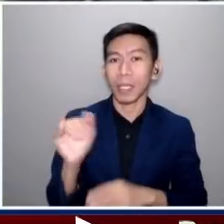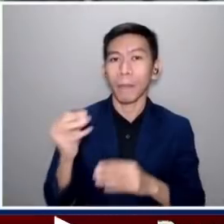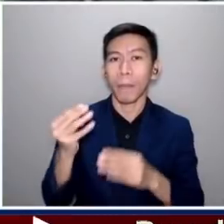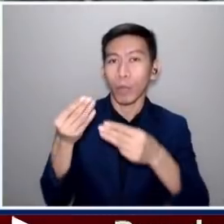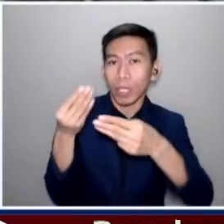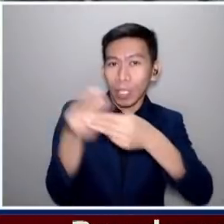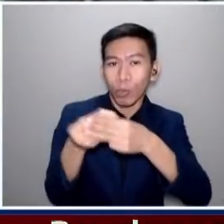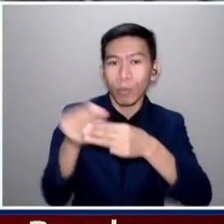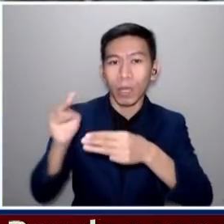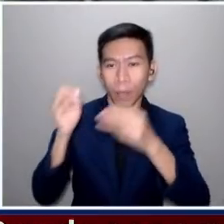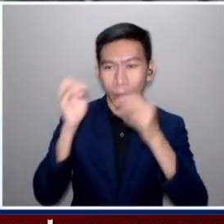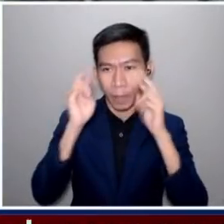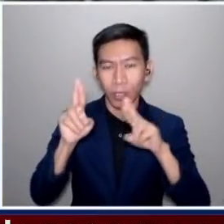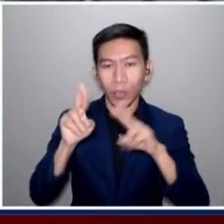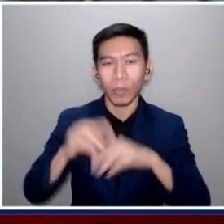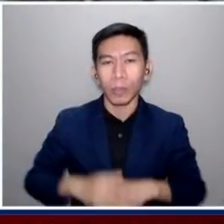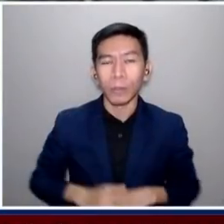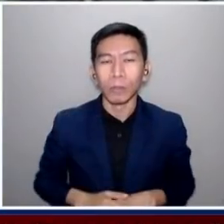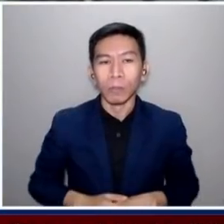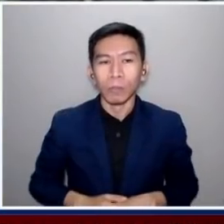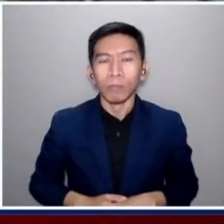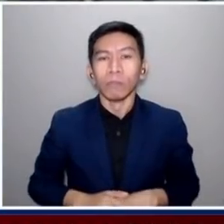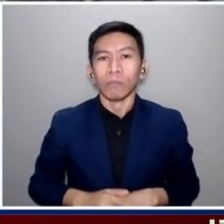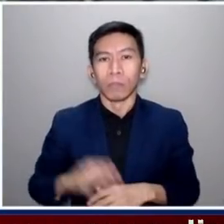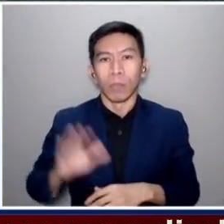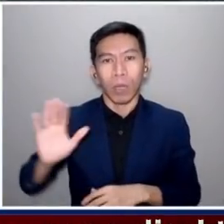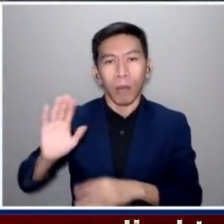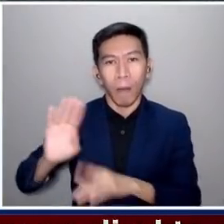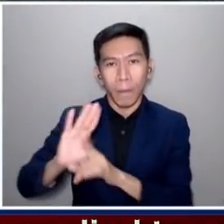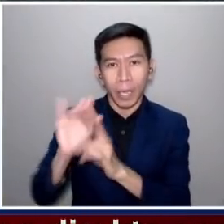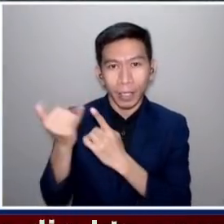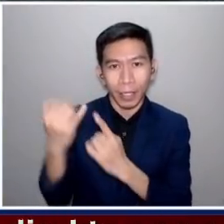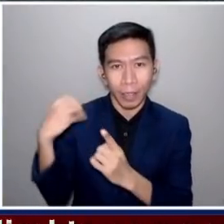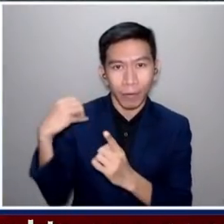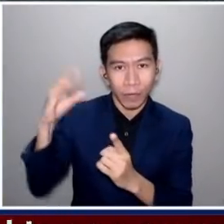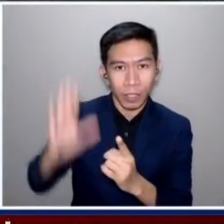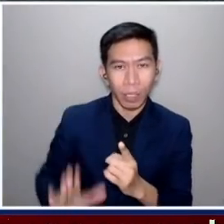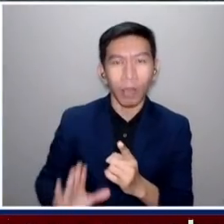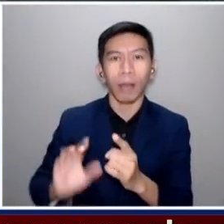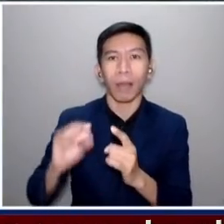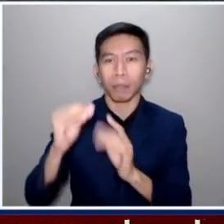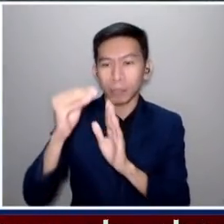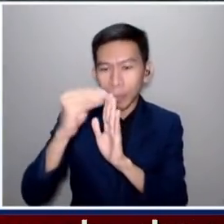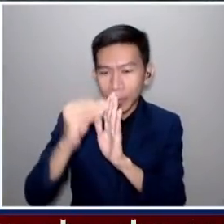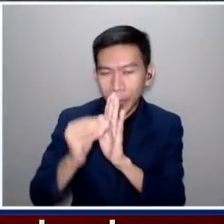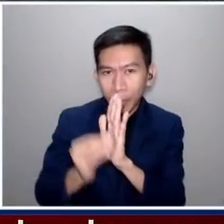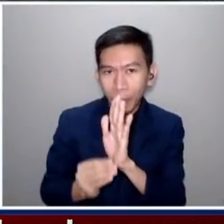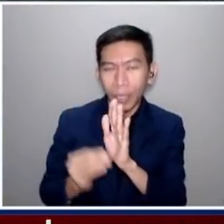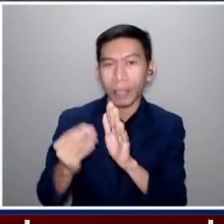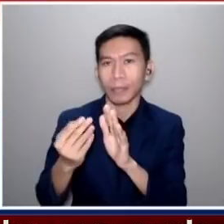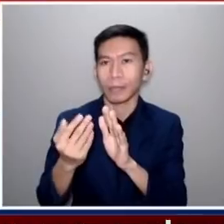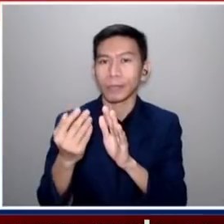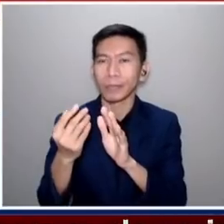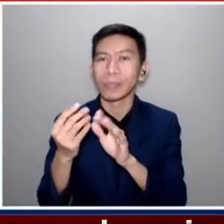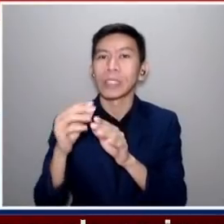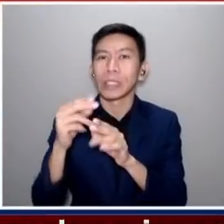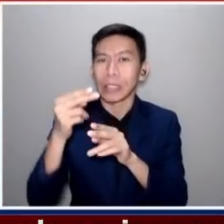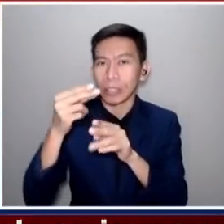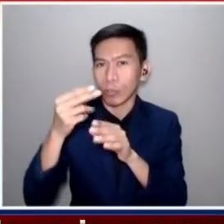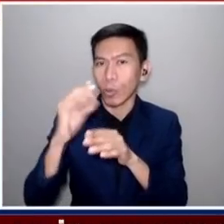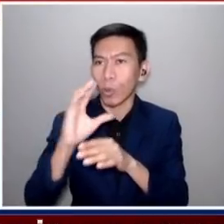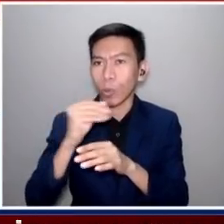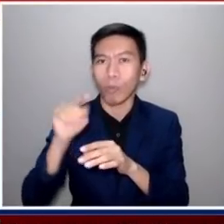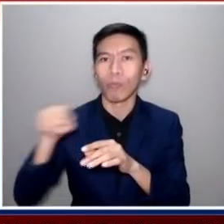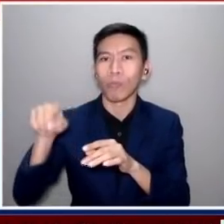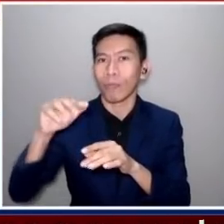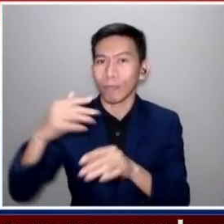Fresnedi. Sinimulan na ng mga opisyal ng barangay ang pag-iimbentaryo base sa kanilang ordinansa. Paglabas po ng